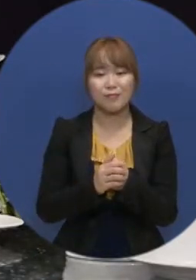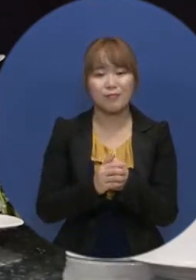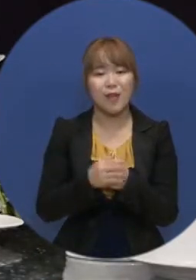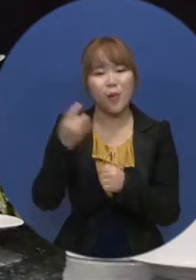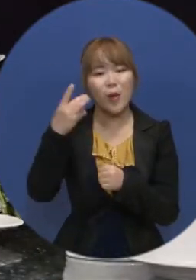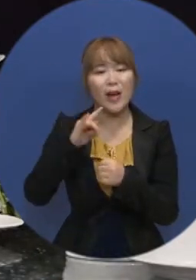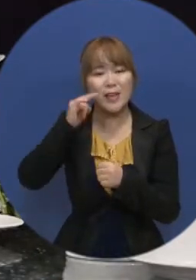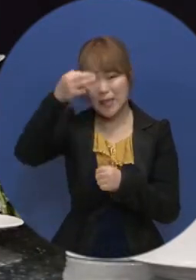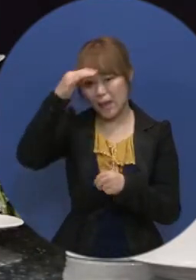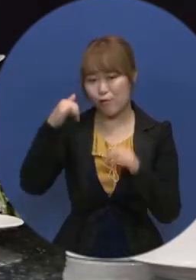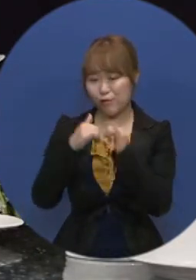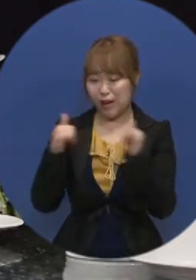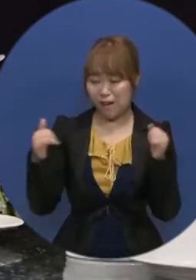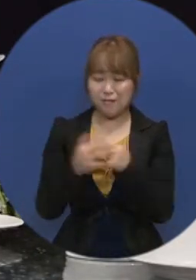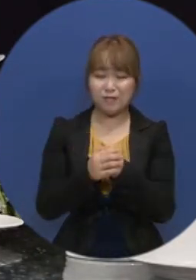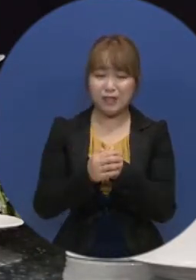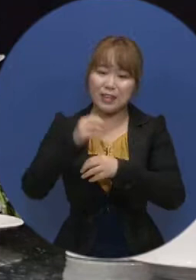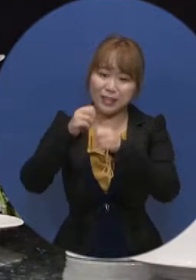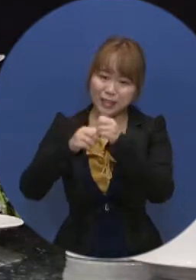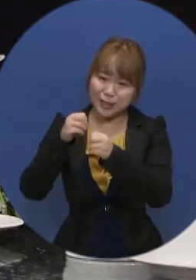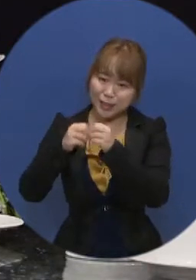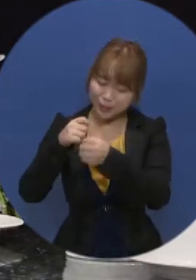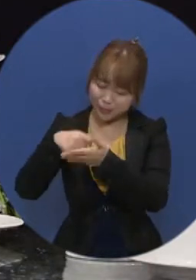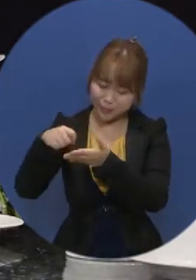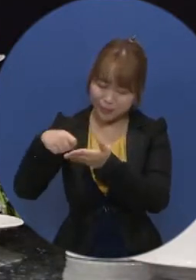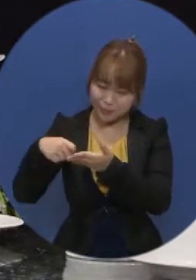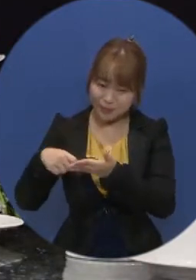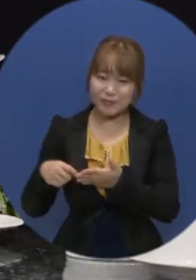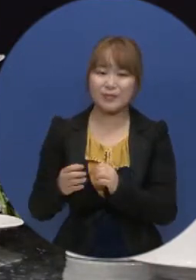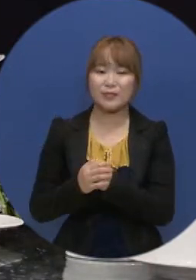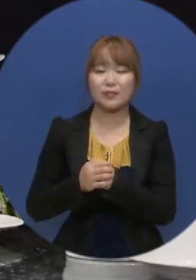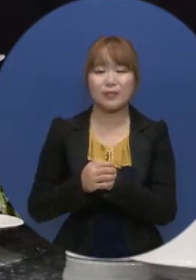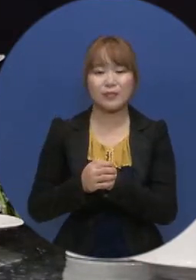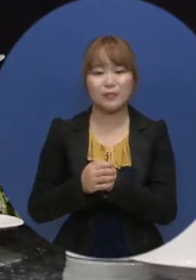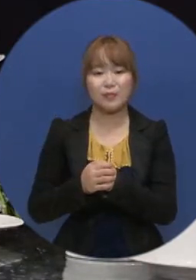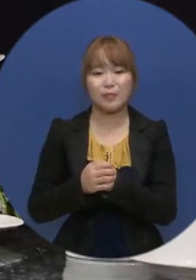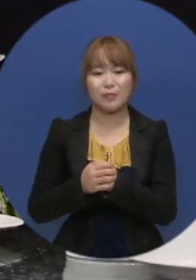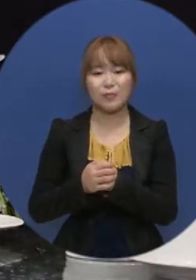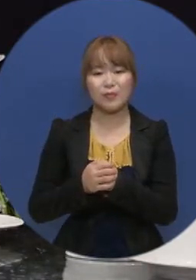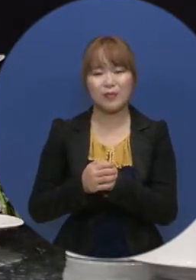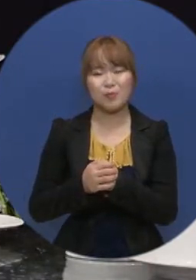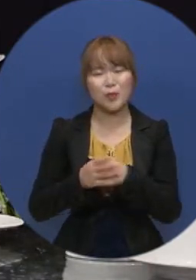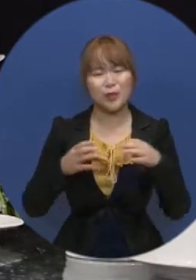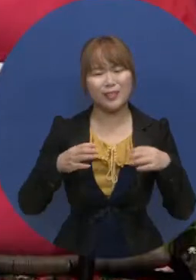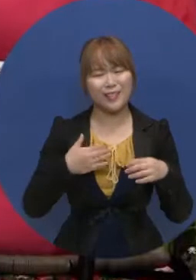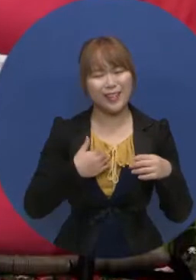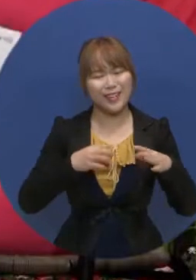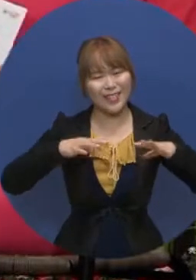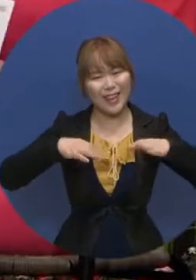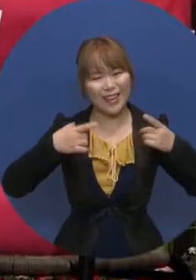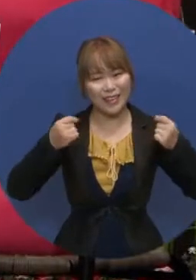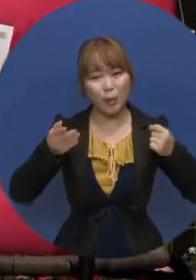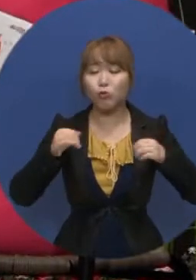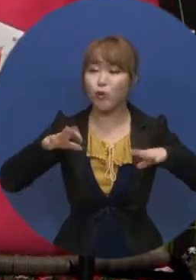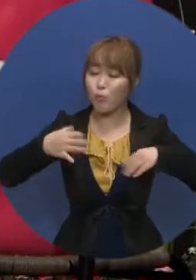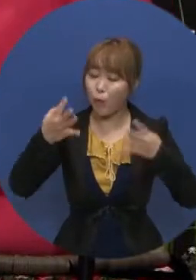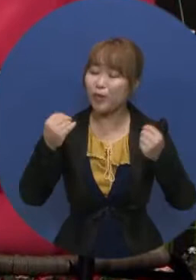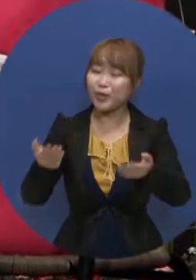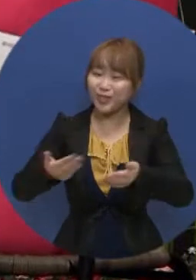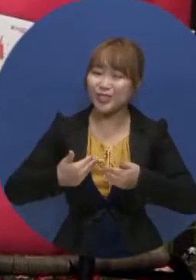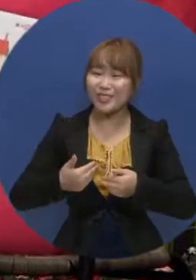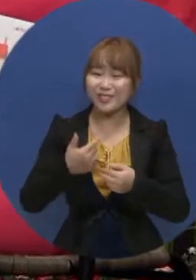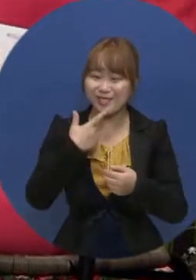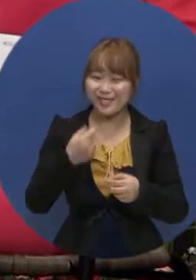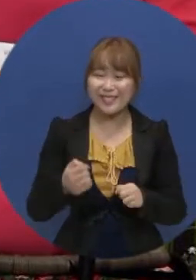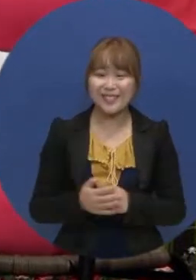원래 예술가죠. 네네. 그 시도 쓰고 네. 이게 뭐 잘한 것지만서도 자랑을 많이 해주셔야죠.